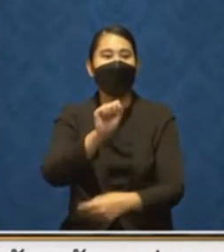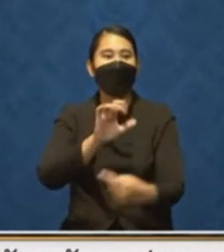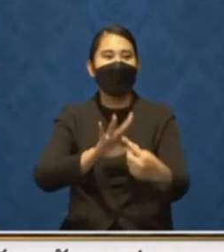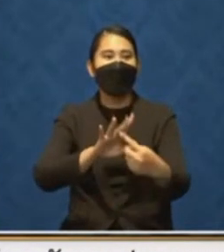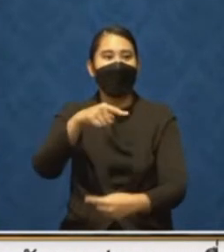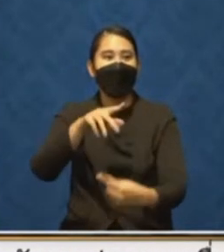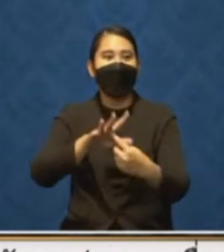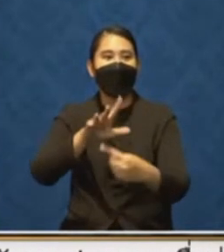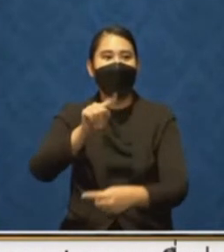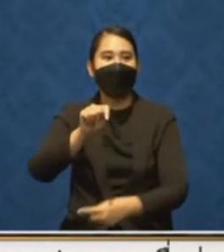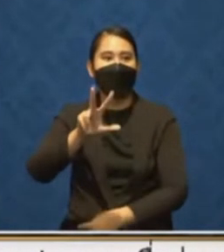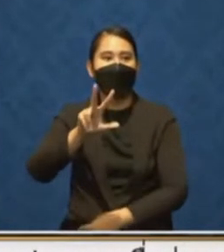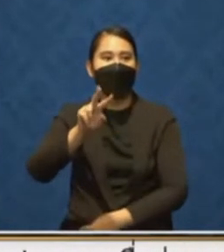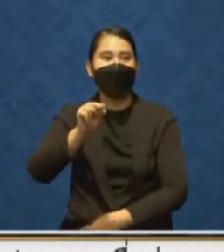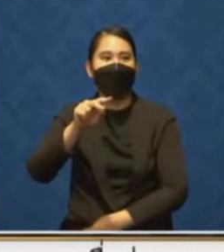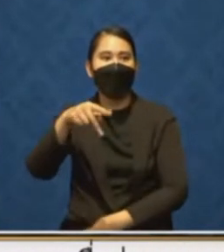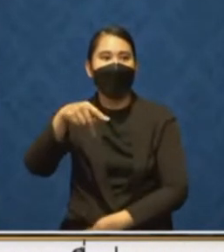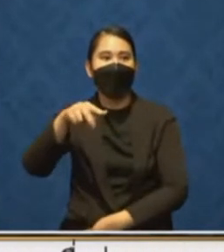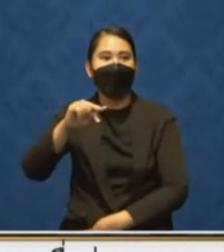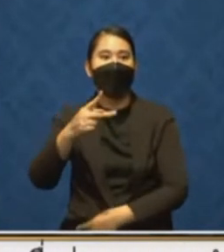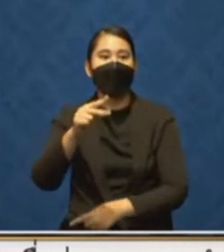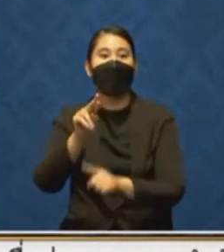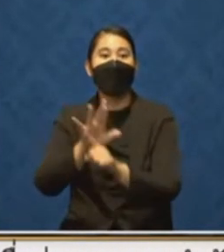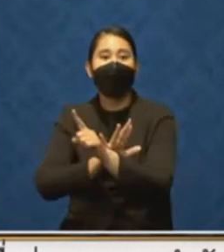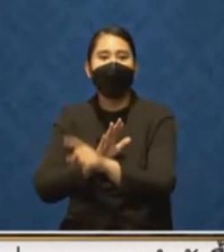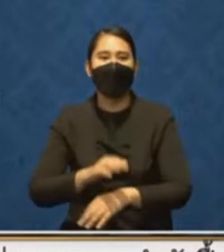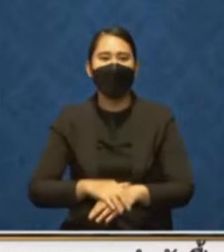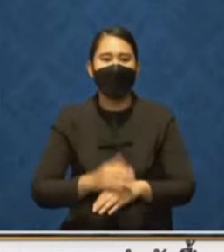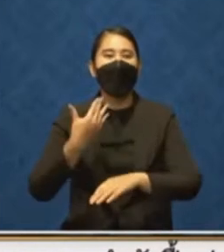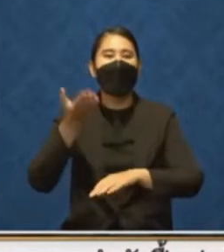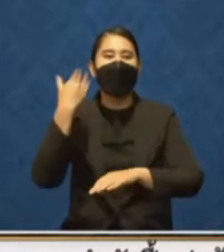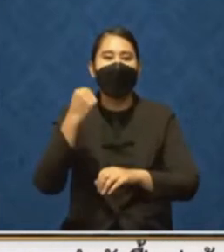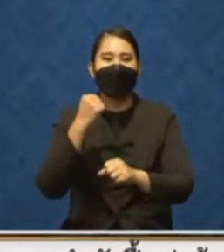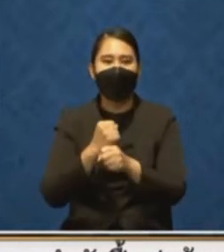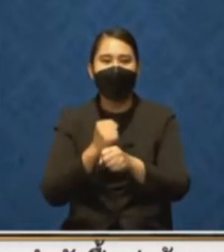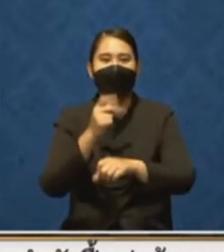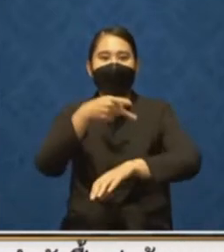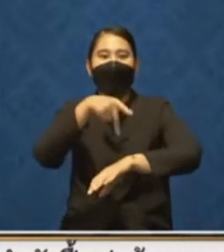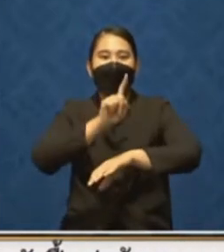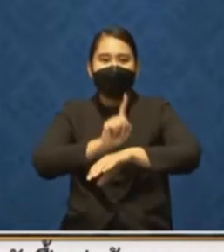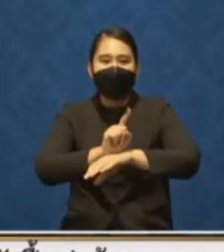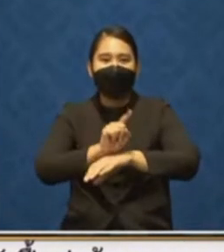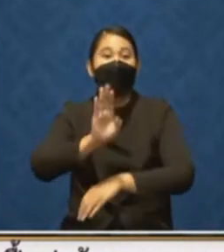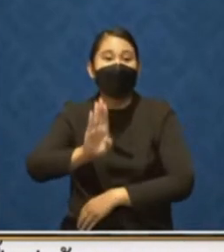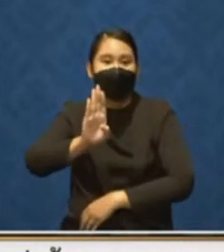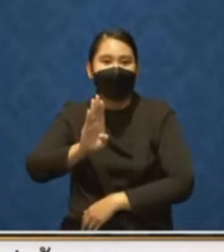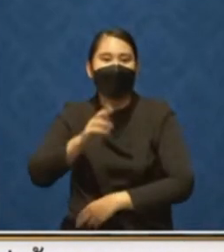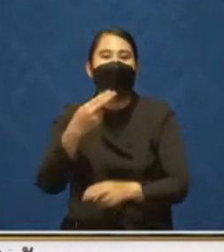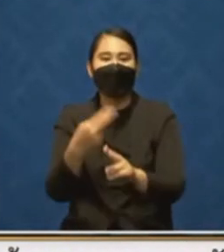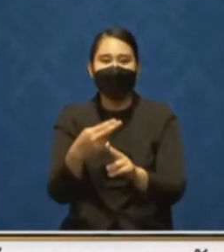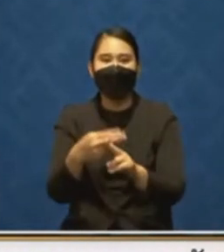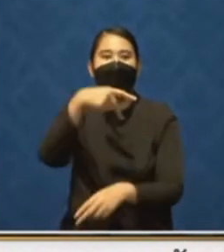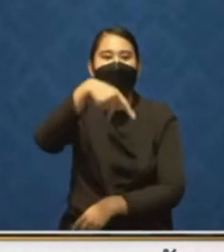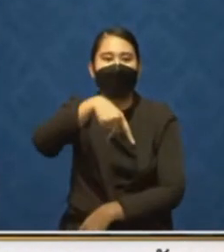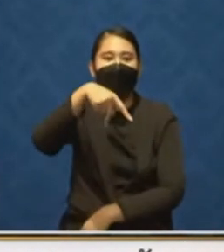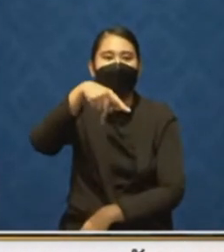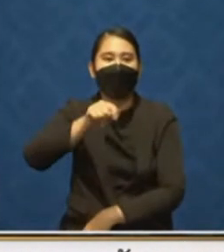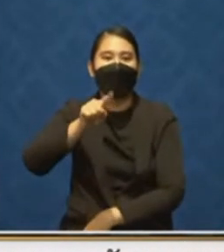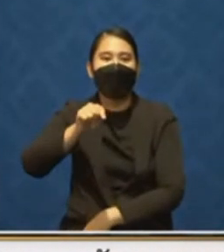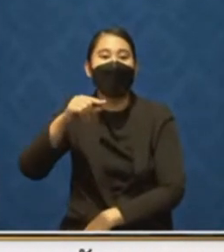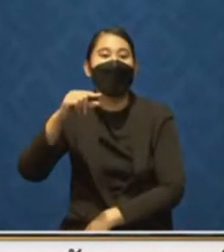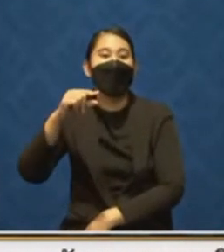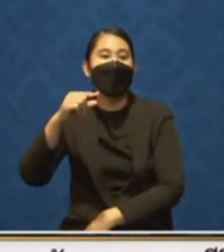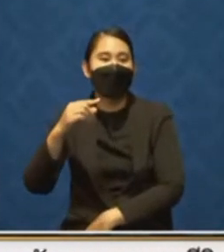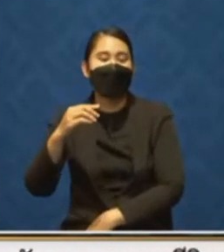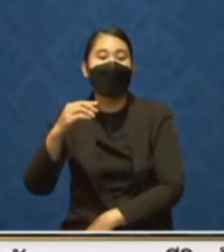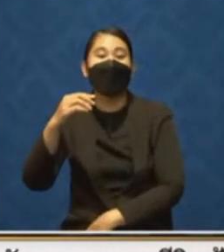เชาว์เคยเป็นประธานบริษัทพีทีทีโกเบย์บีคอลลา